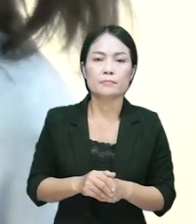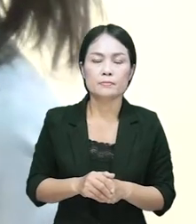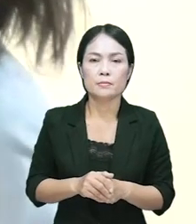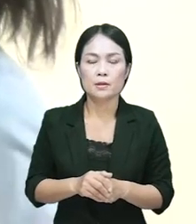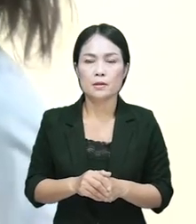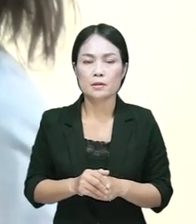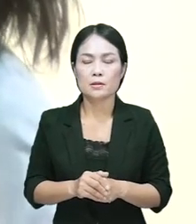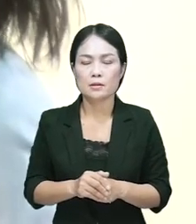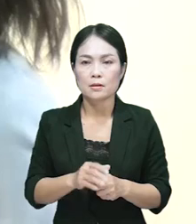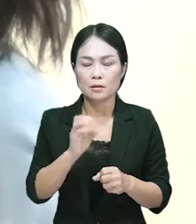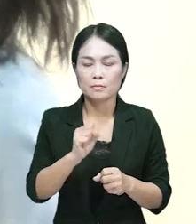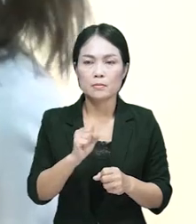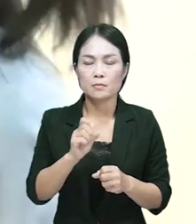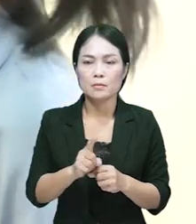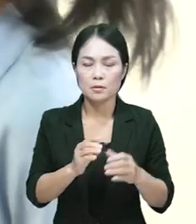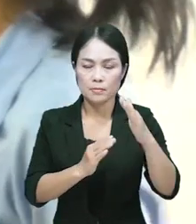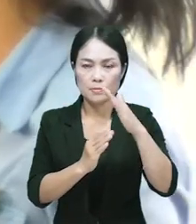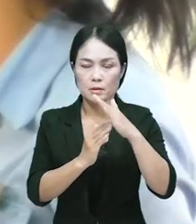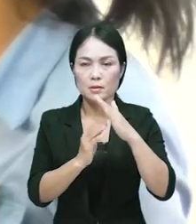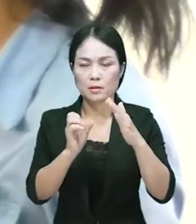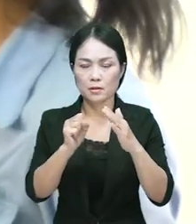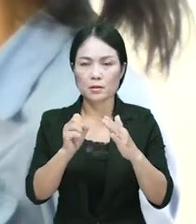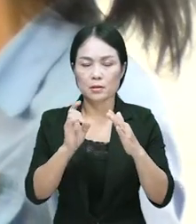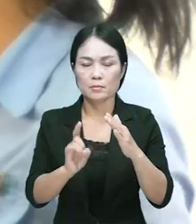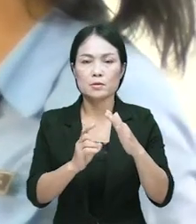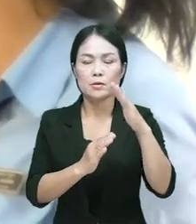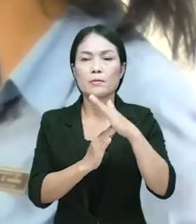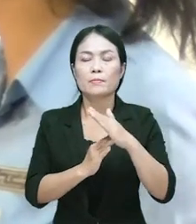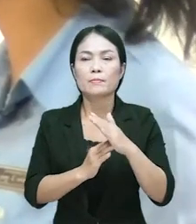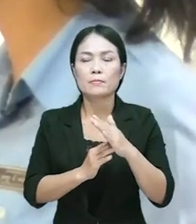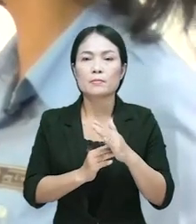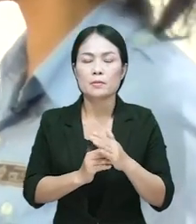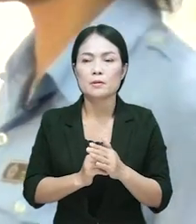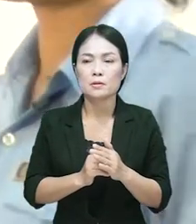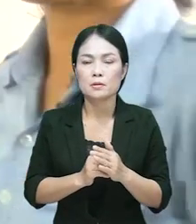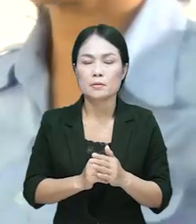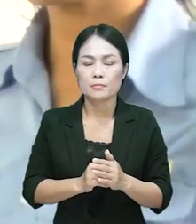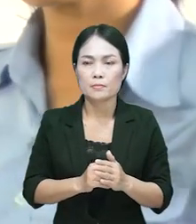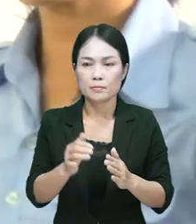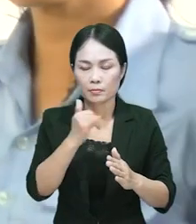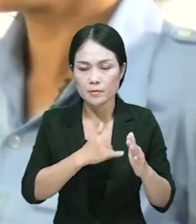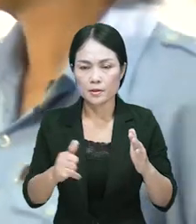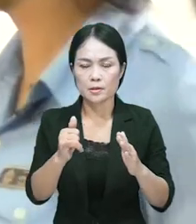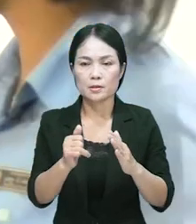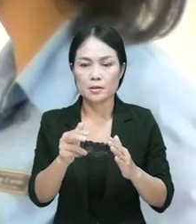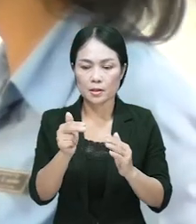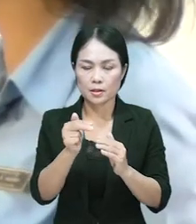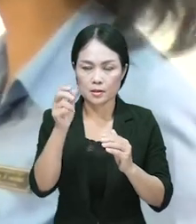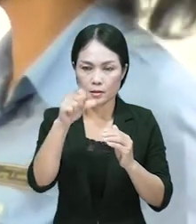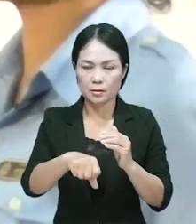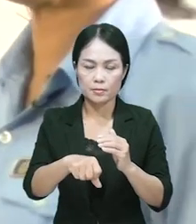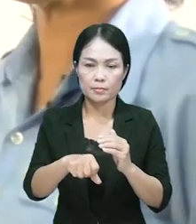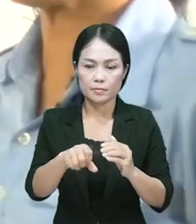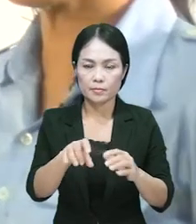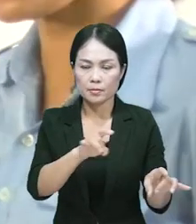មានថាលើកលែងតមឈប់ចាឧទាហរណ៍វាចាក់ទុច្ចរិតចាអំពើអាក្